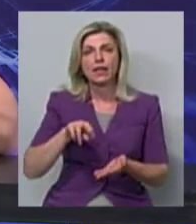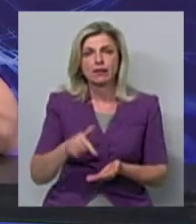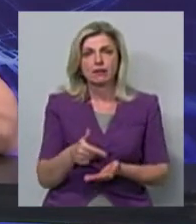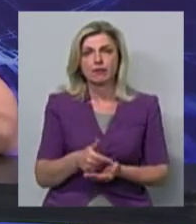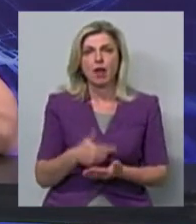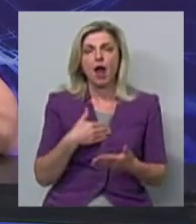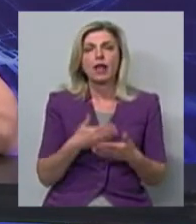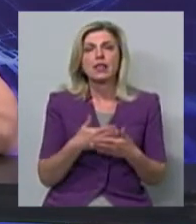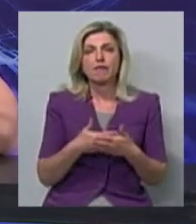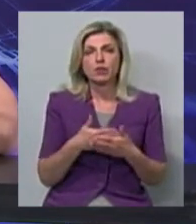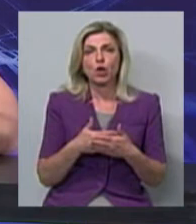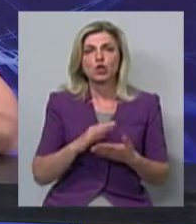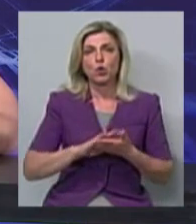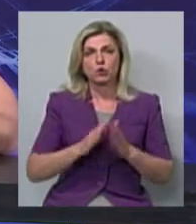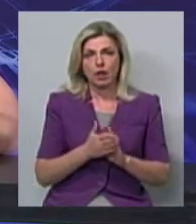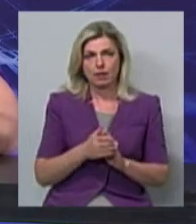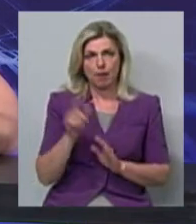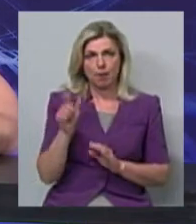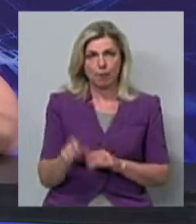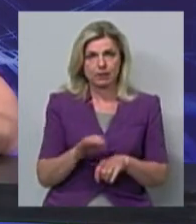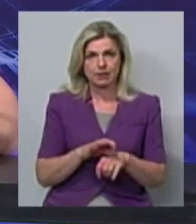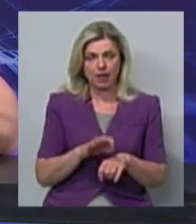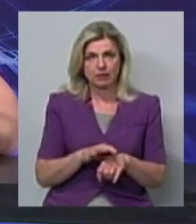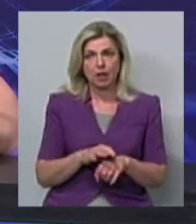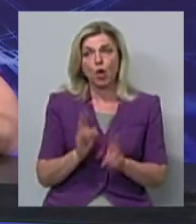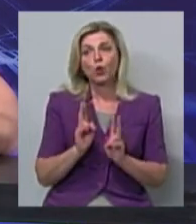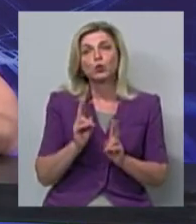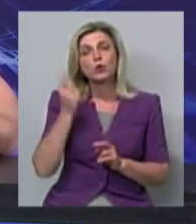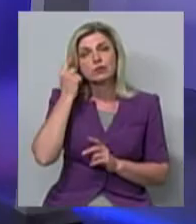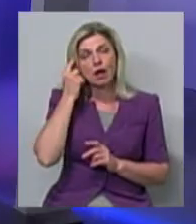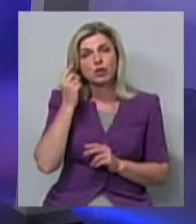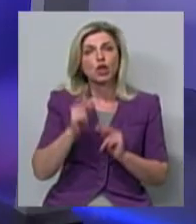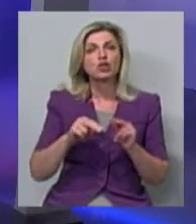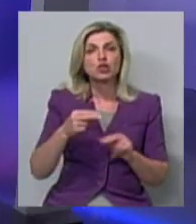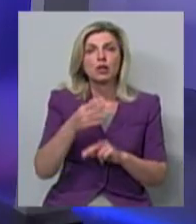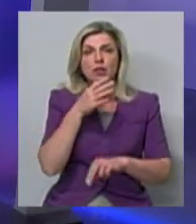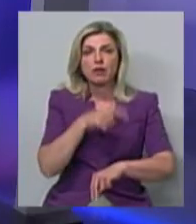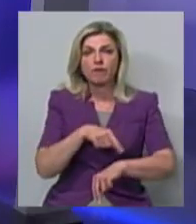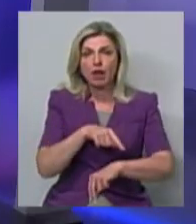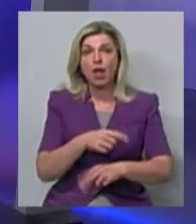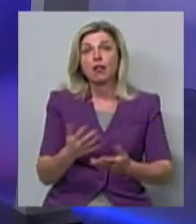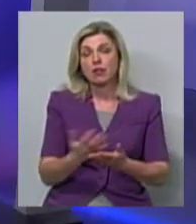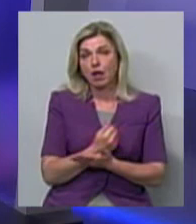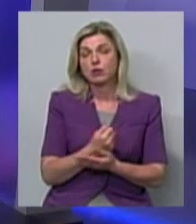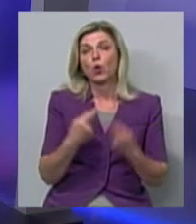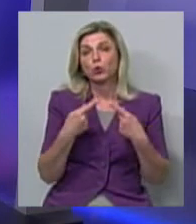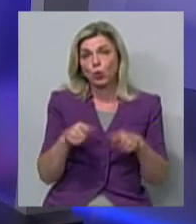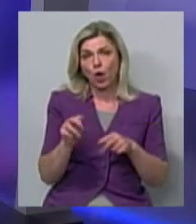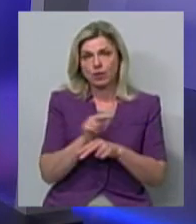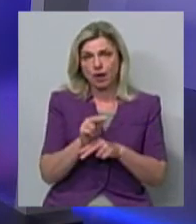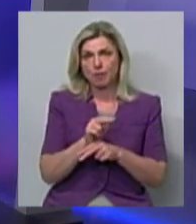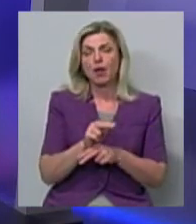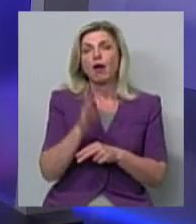продлить активное состояние пациента. И кто знает, через некоторое время найдется такая терапия, которая вылечит этих